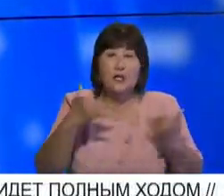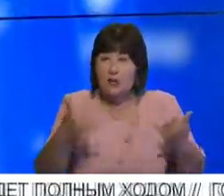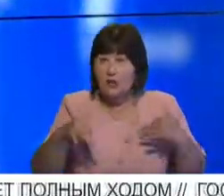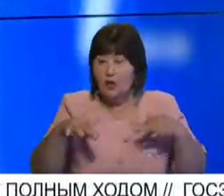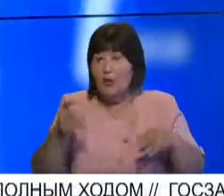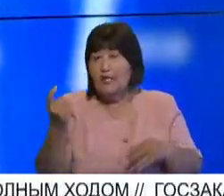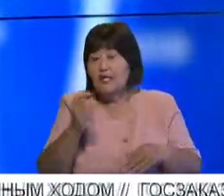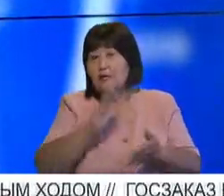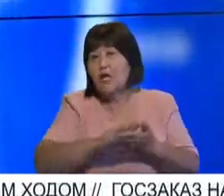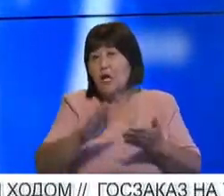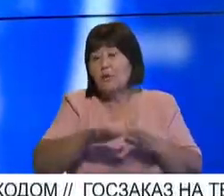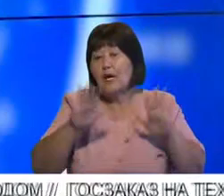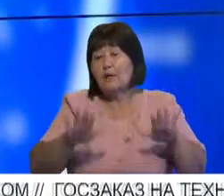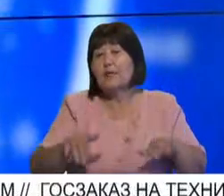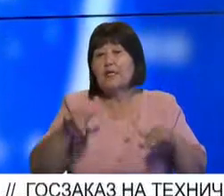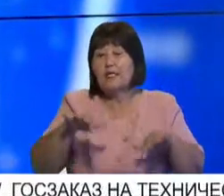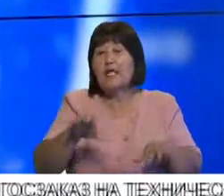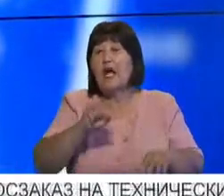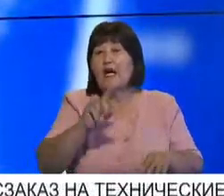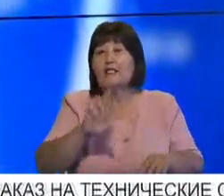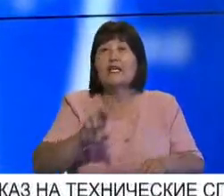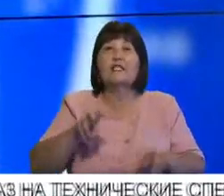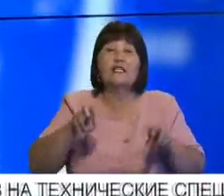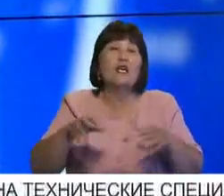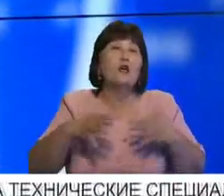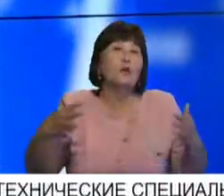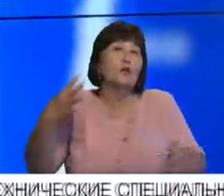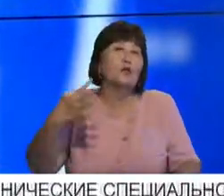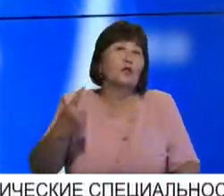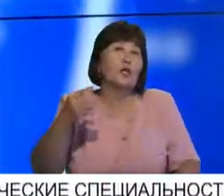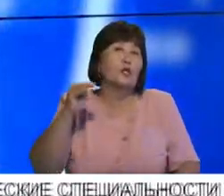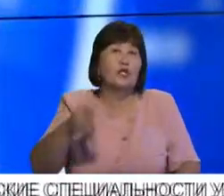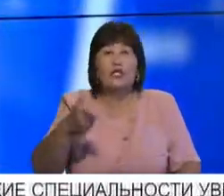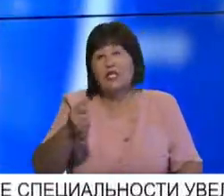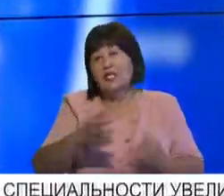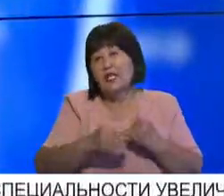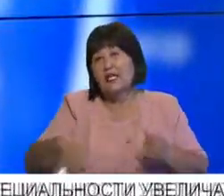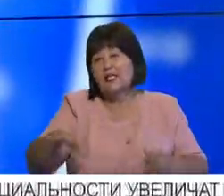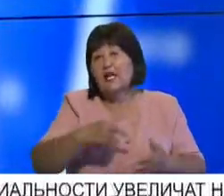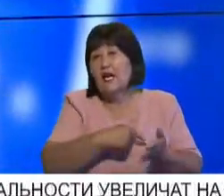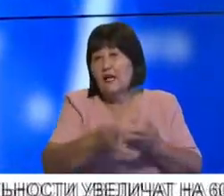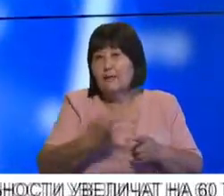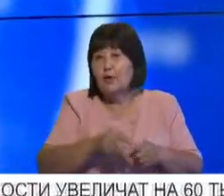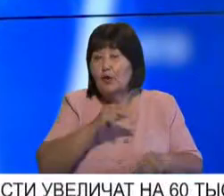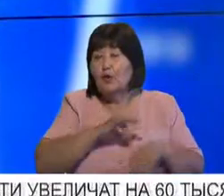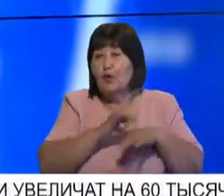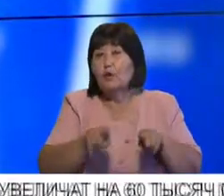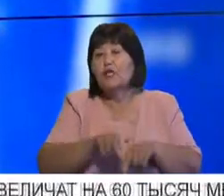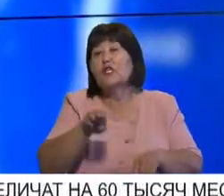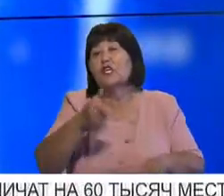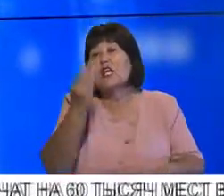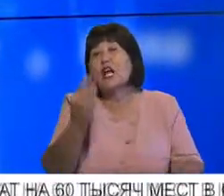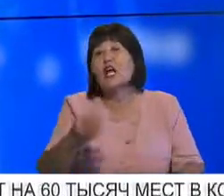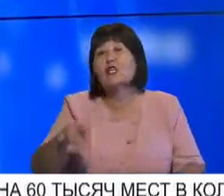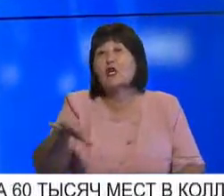проходят химическую обработку места обитания азиатской саранчи свыше 41000 гектаров земли отметим эти работы проводятся И в жалагаш ском